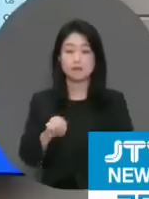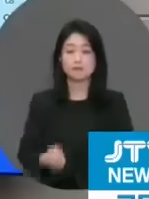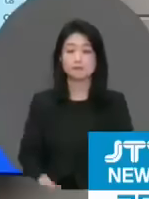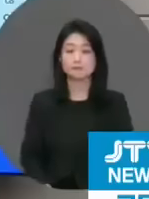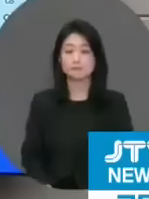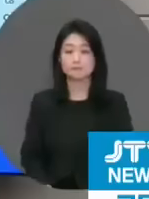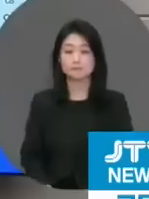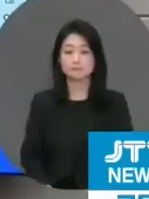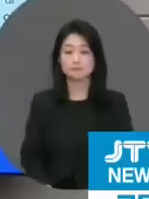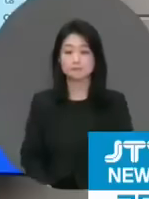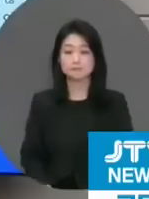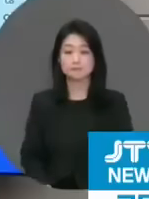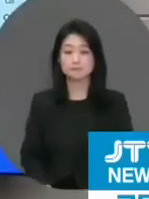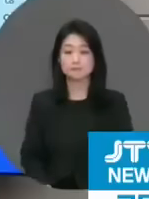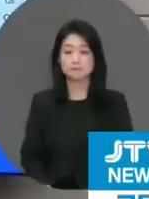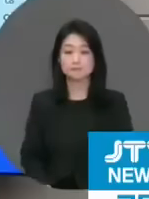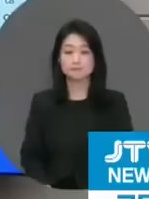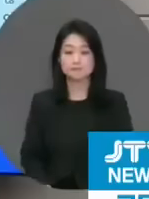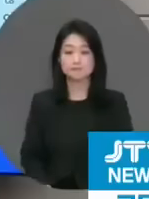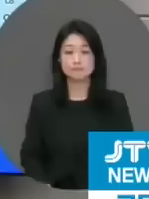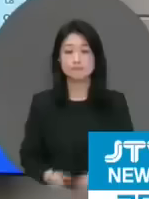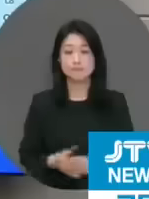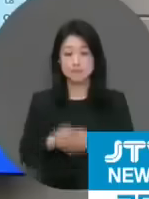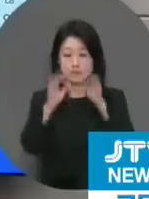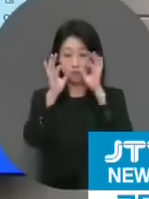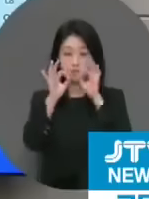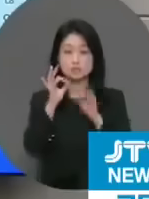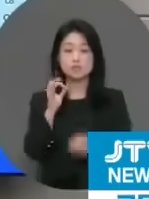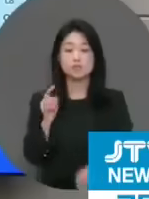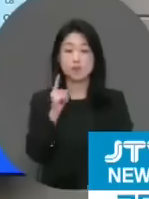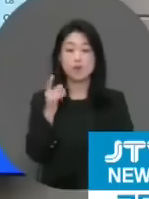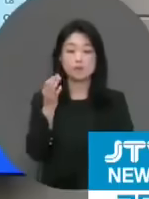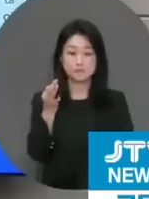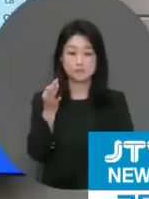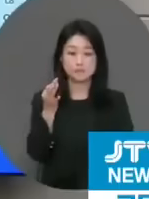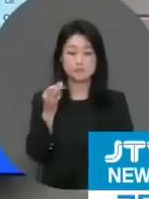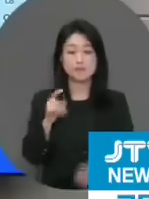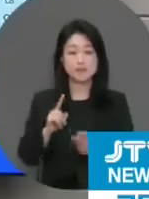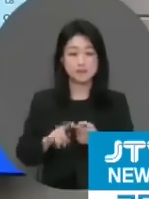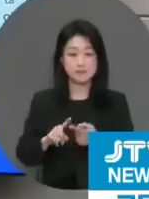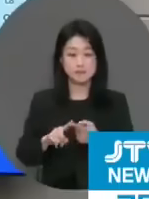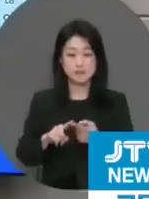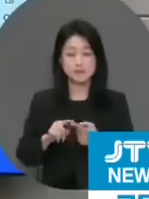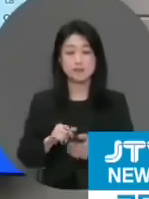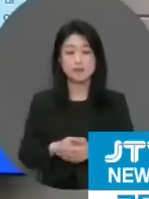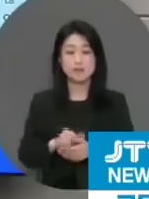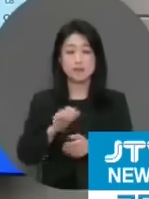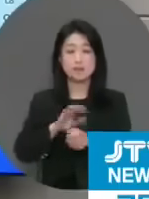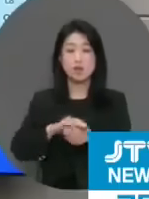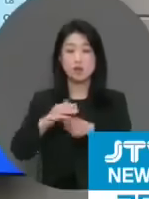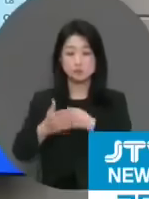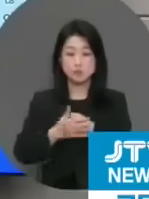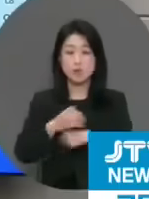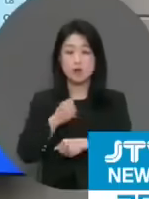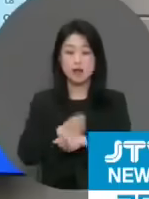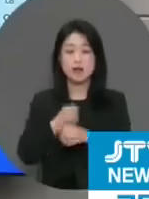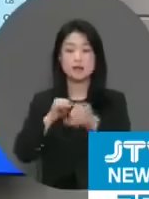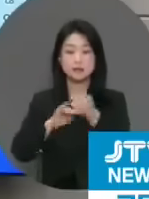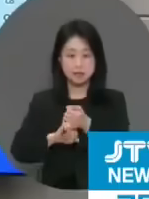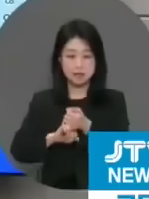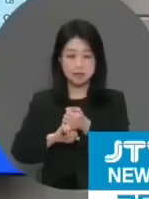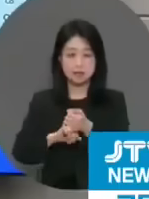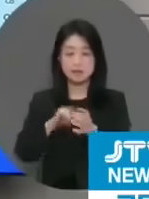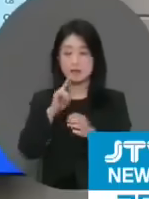겁니다. 그러면 수신료 문제를 어떻게 해소할 거냐는 질문에 협조를 하겠다라고